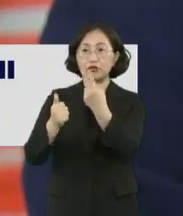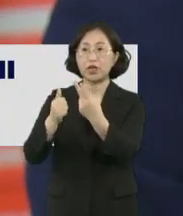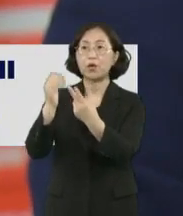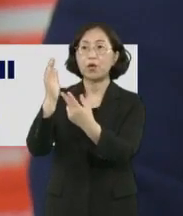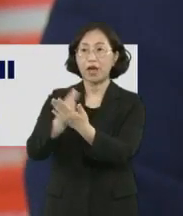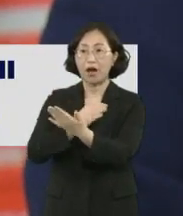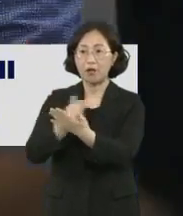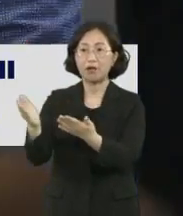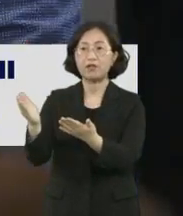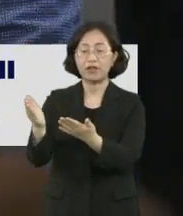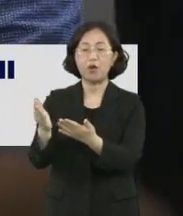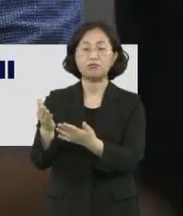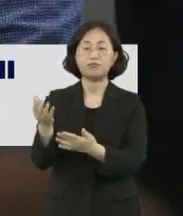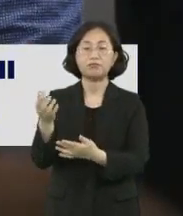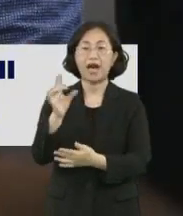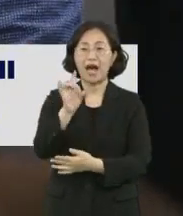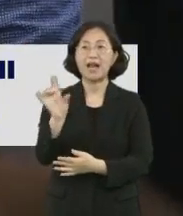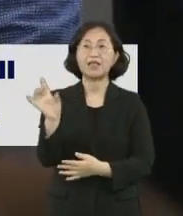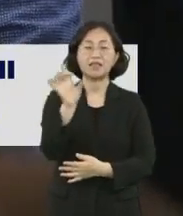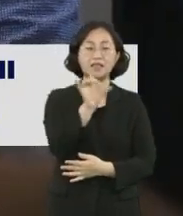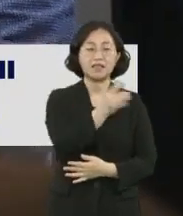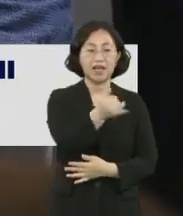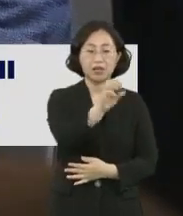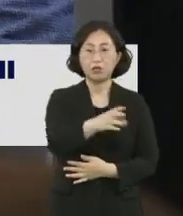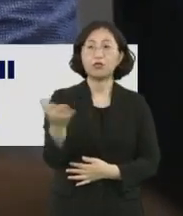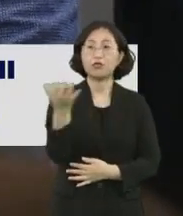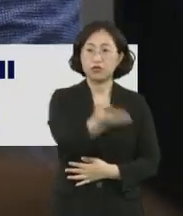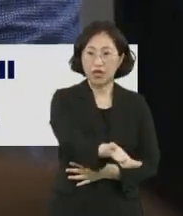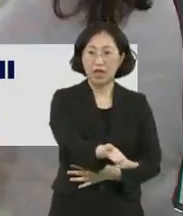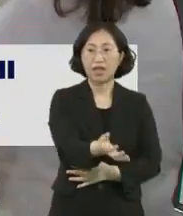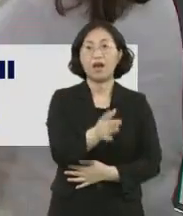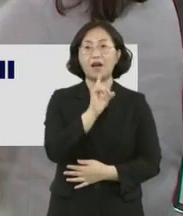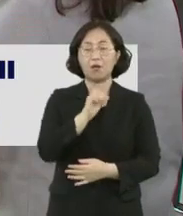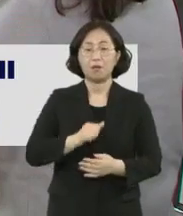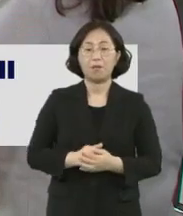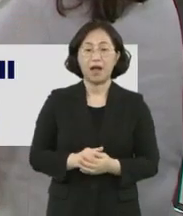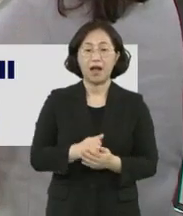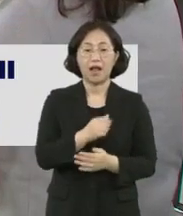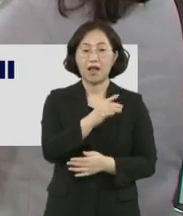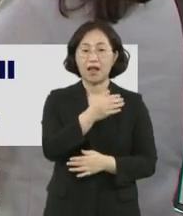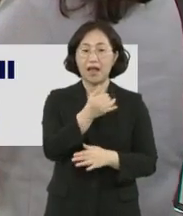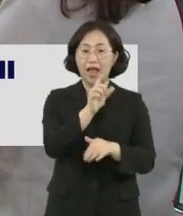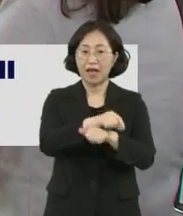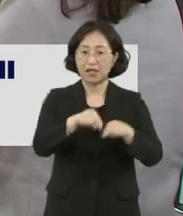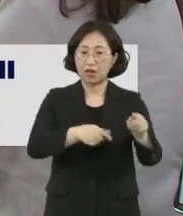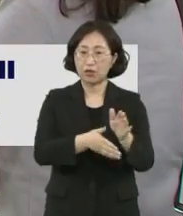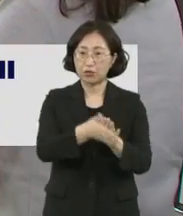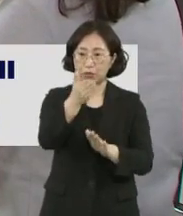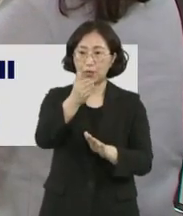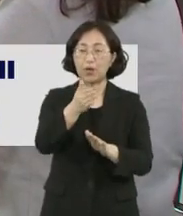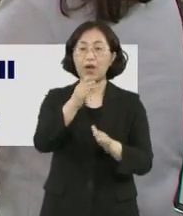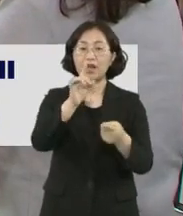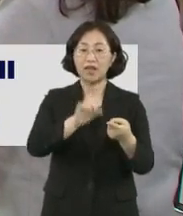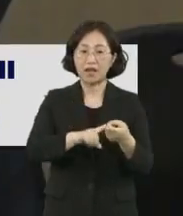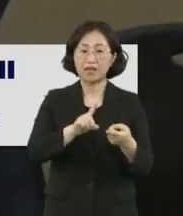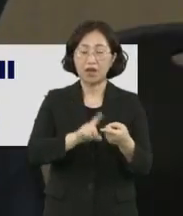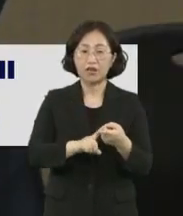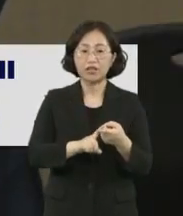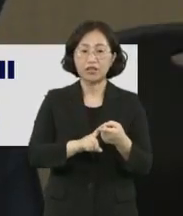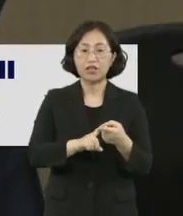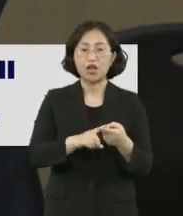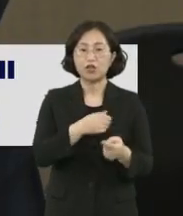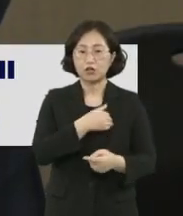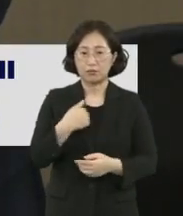만드는 공약을 내놓겠다며 이같이 밝혔습니다. 또 세종시의 행정수도 기능을 갖춰주는 방향에 대해서는